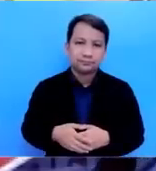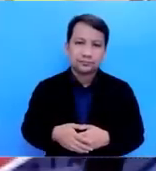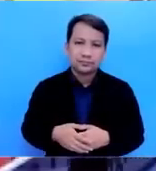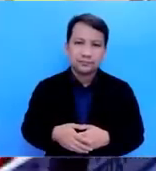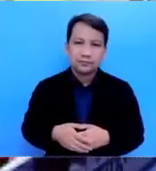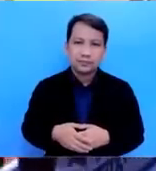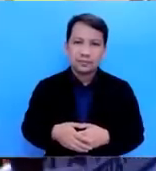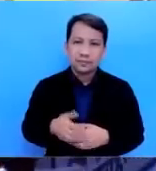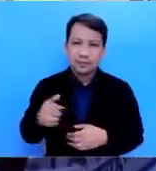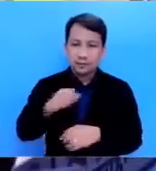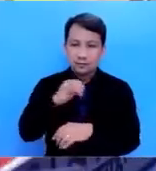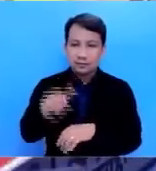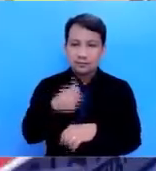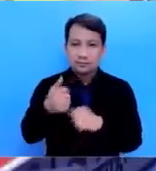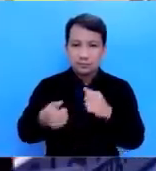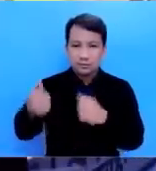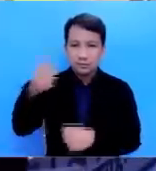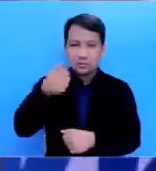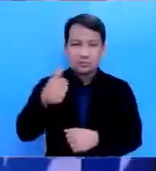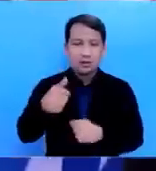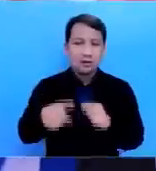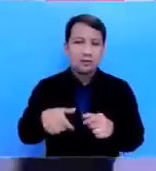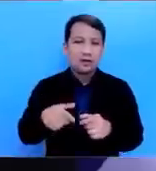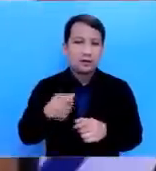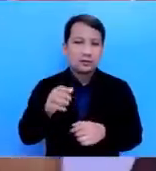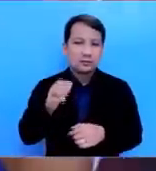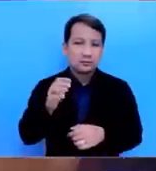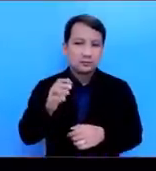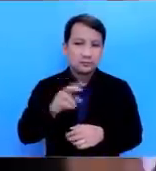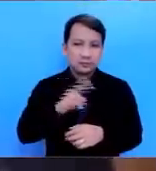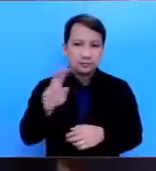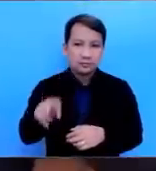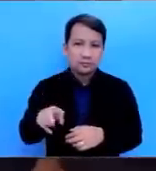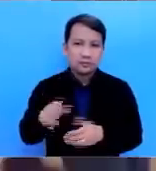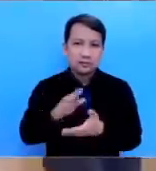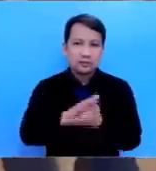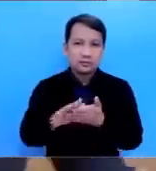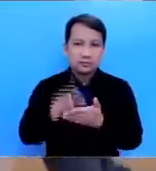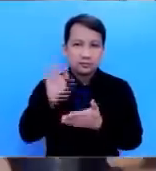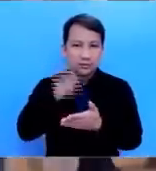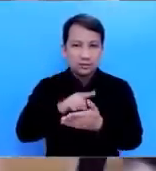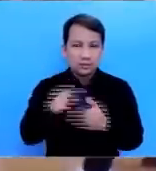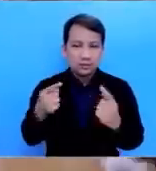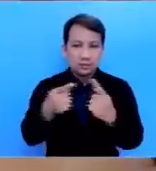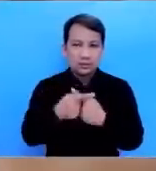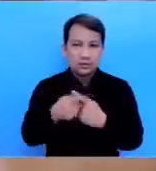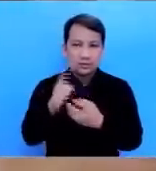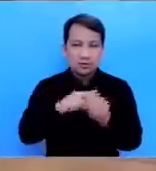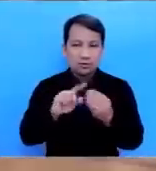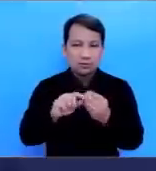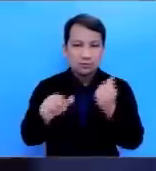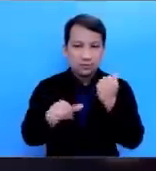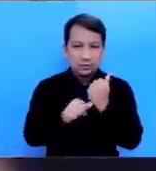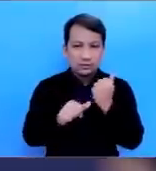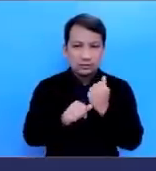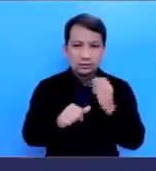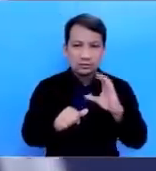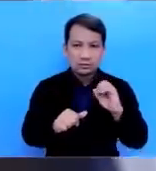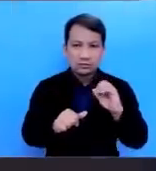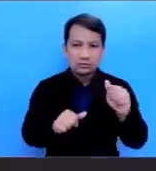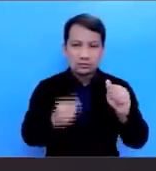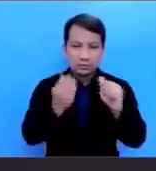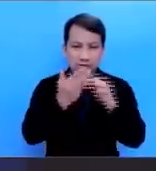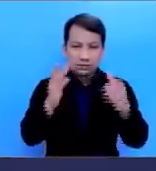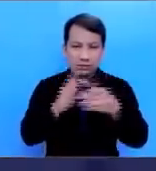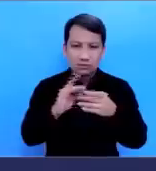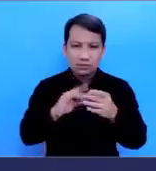Nakuha ng San Juan ang panalo kontra Valenzuela. Pero nadungisan niya ng kontrobersya ng kanilang assistant coach. Kwento ni